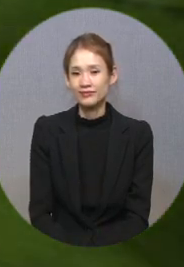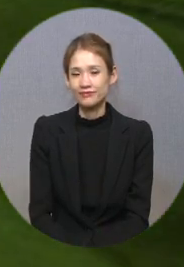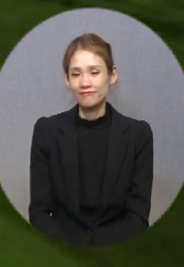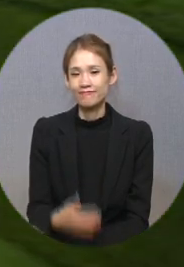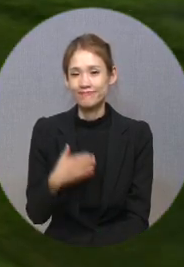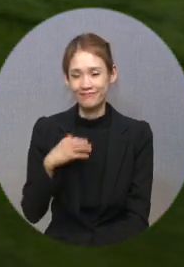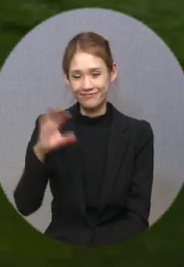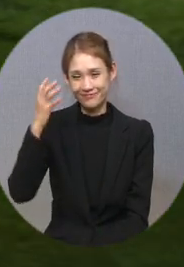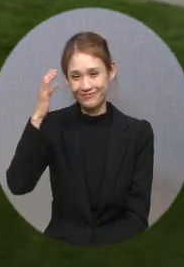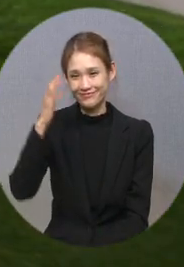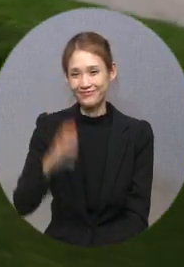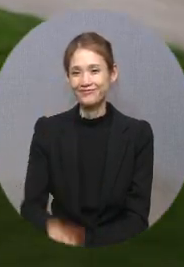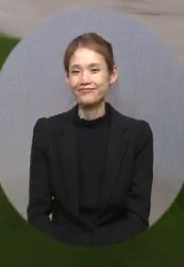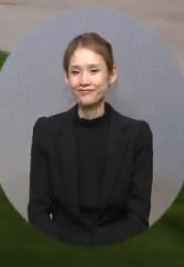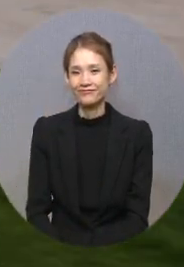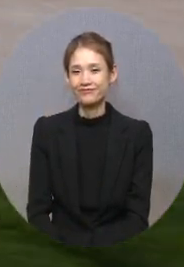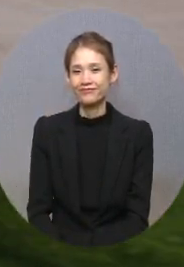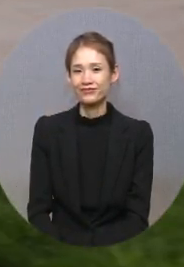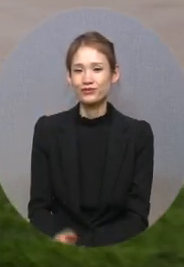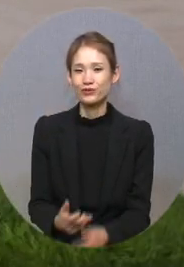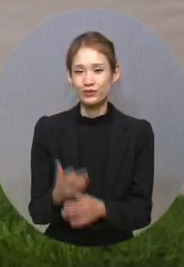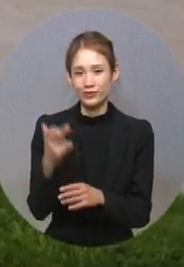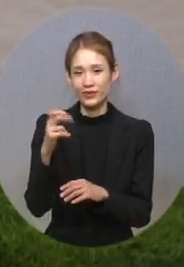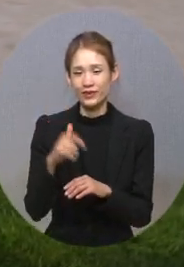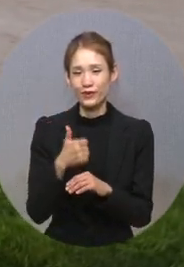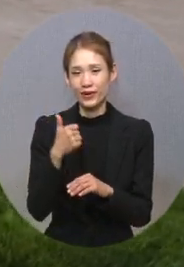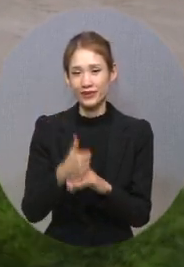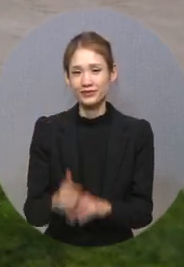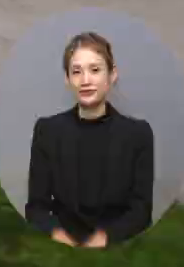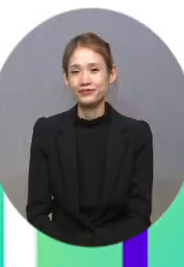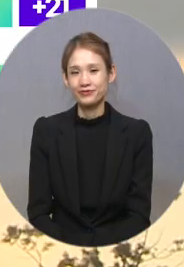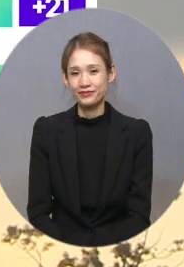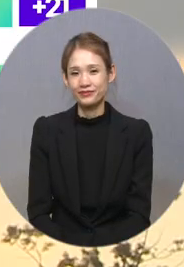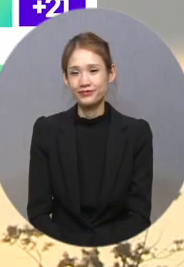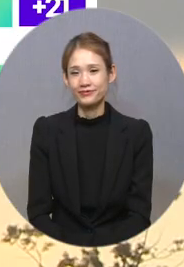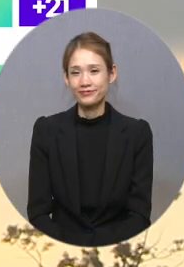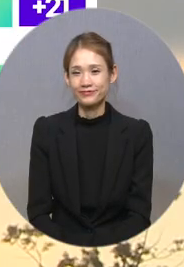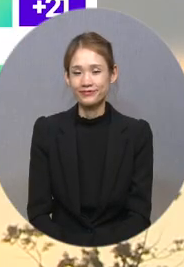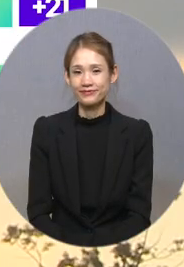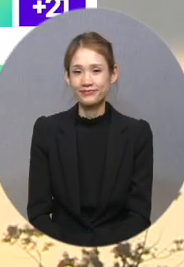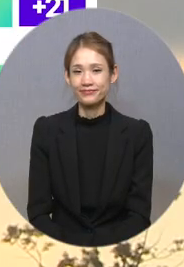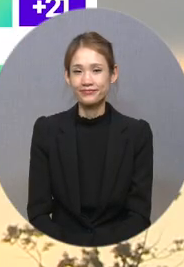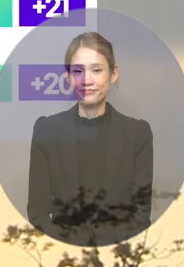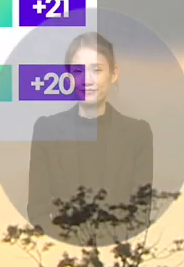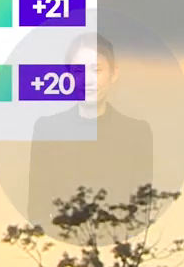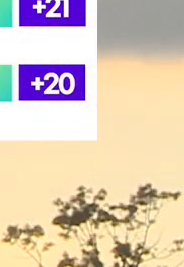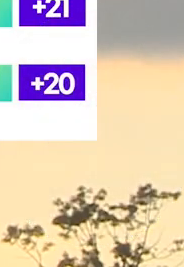더블. 자, 오빠가 선이다. 어. 왕.